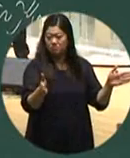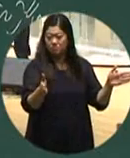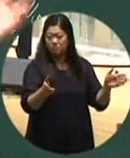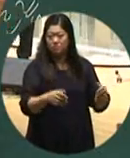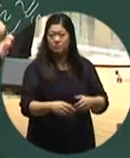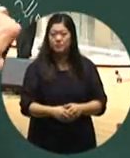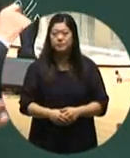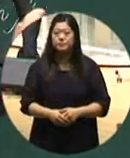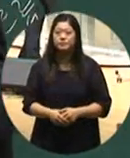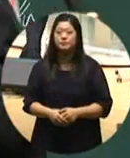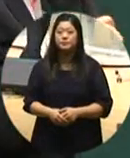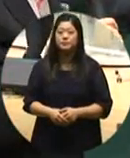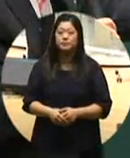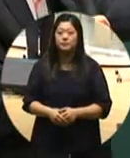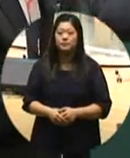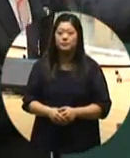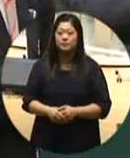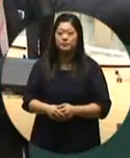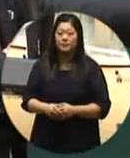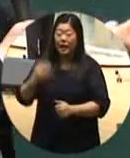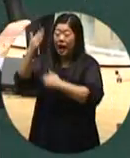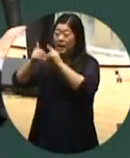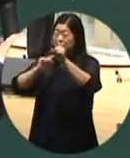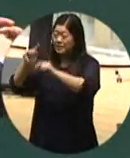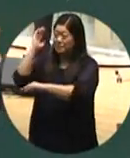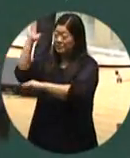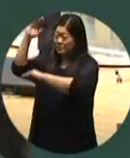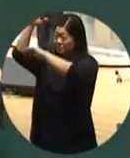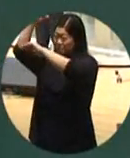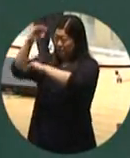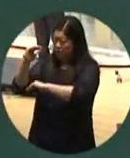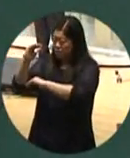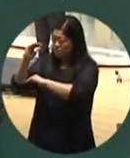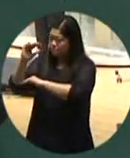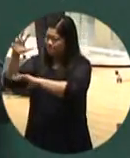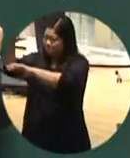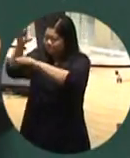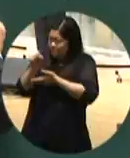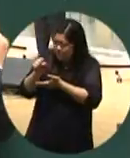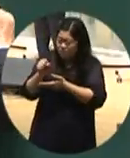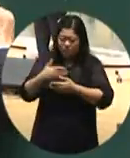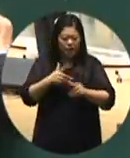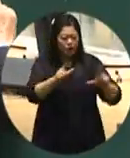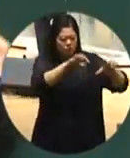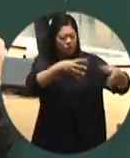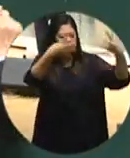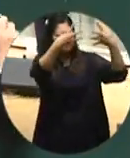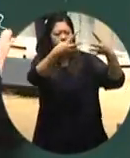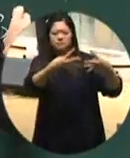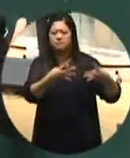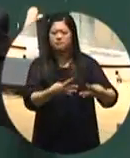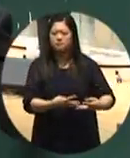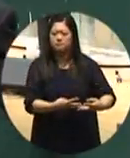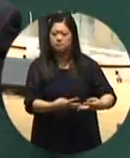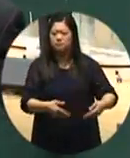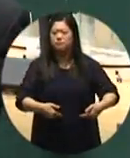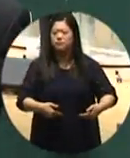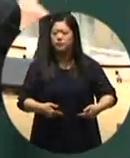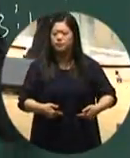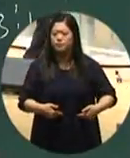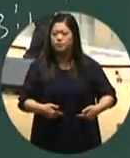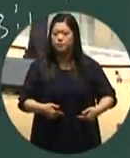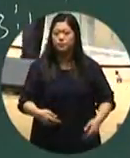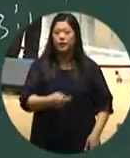뿌리면요, 강단 말씀이 현장에 성취되는 역사가. If that's what happens to you, then the message from the pulpit will be fulfilled in your field. 사도행전 3장